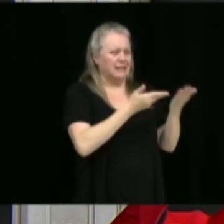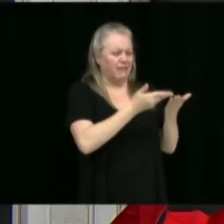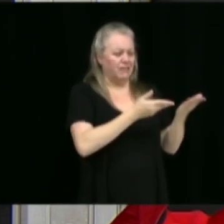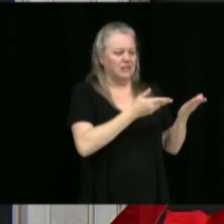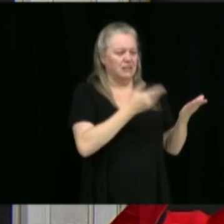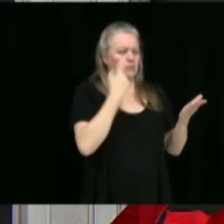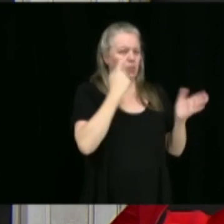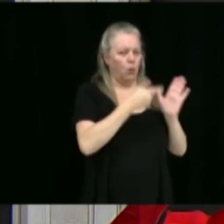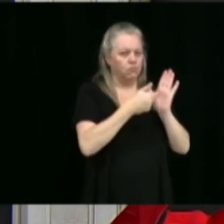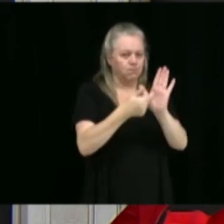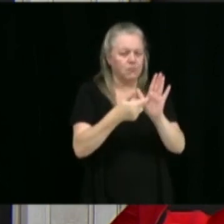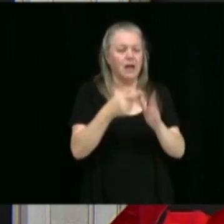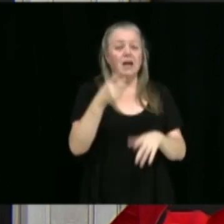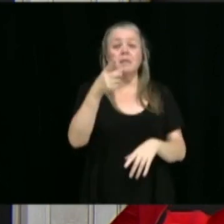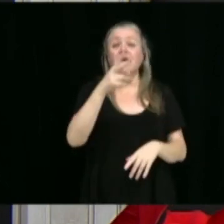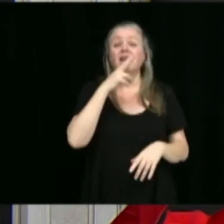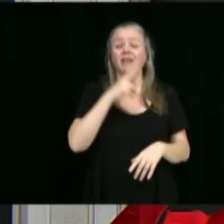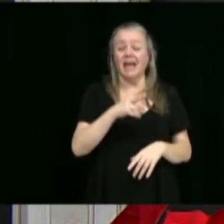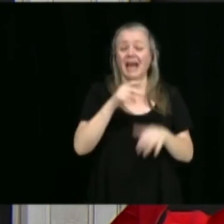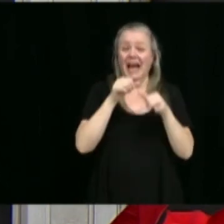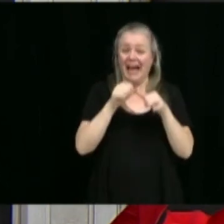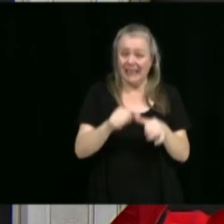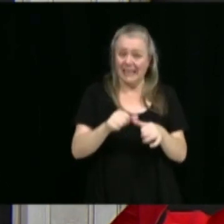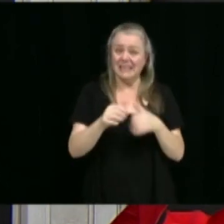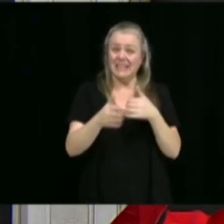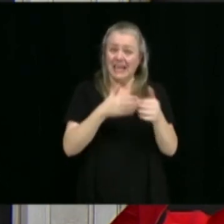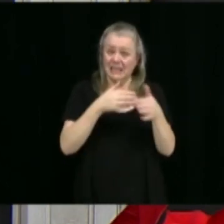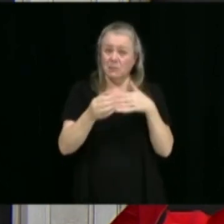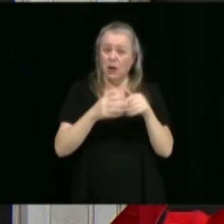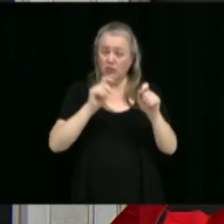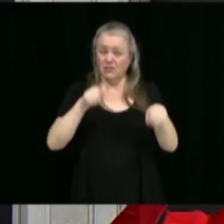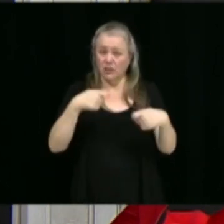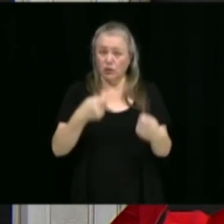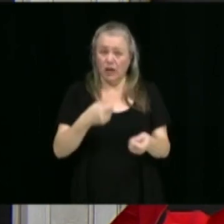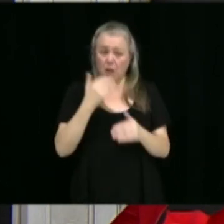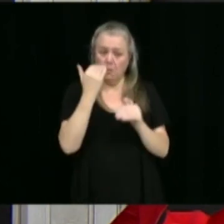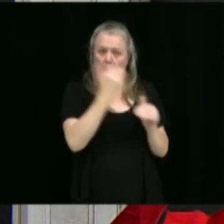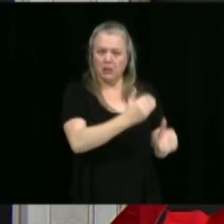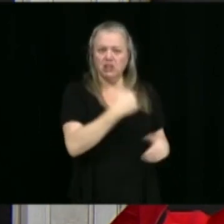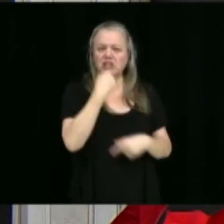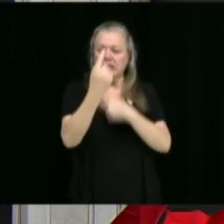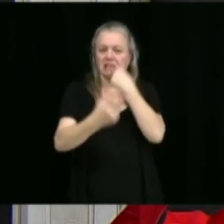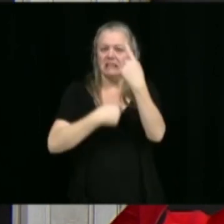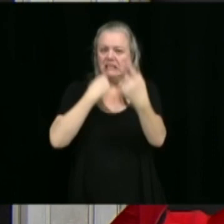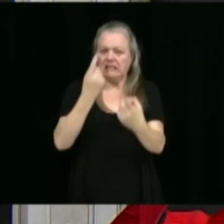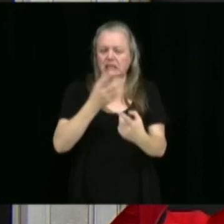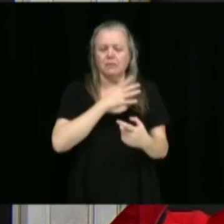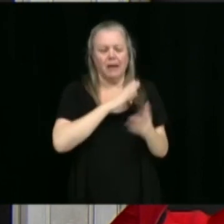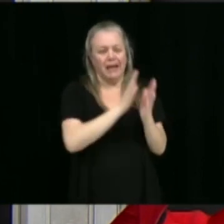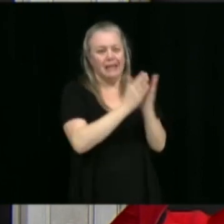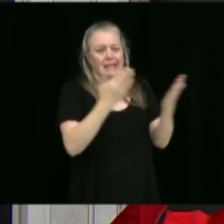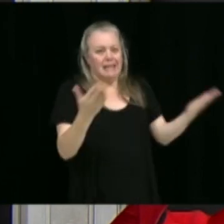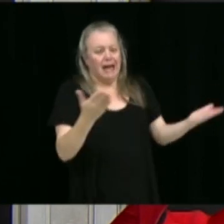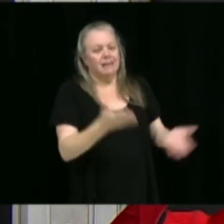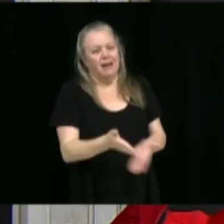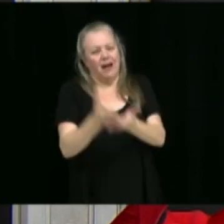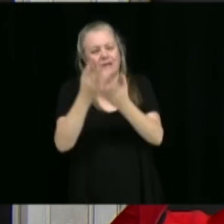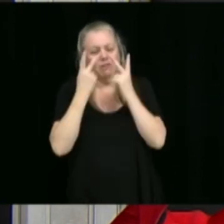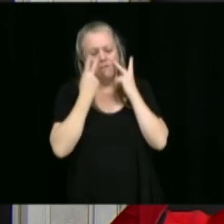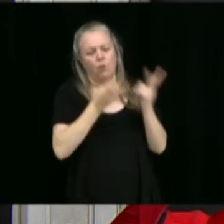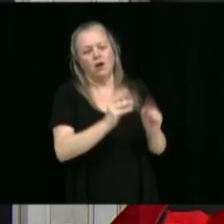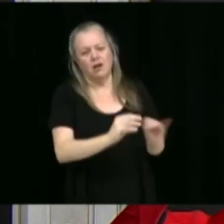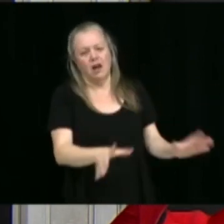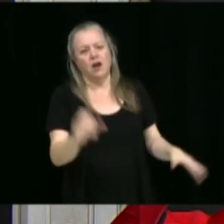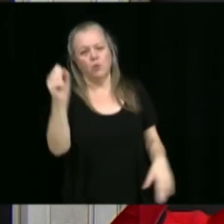adresses des espaces naturels protégés ont été mentionnées. Mais d'avoir une carte permettrait de mieux le voir, là,